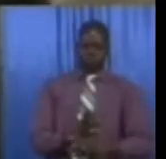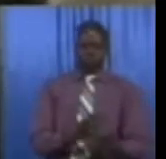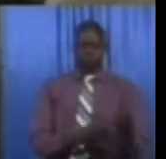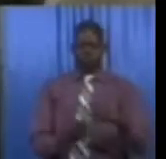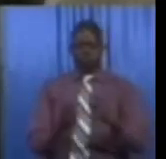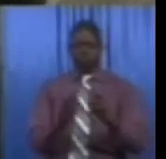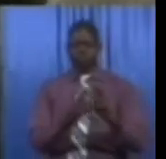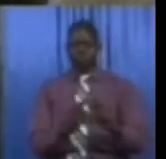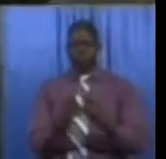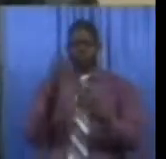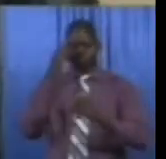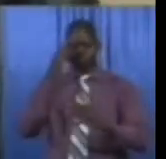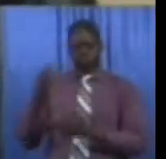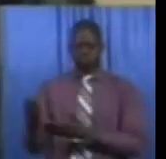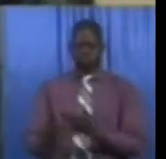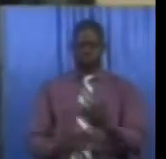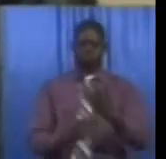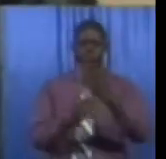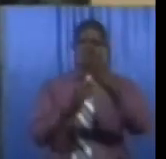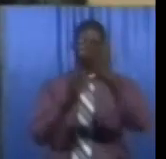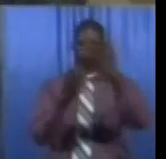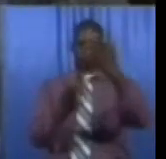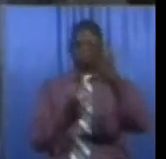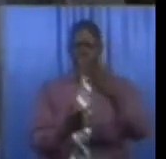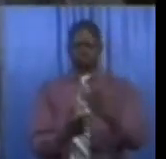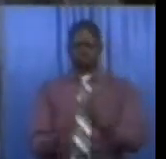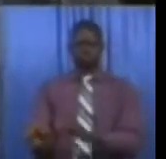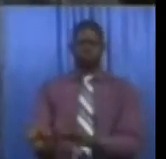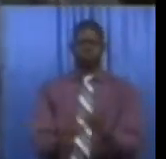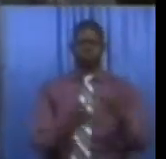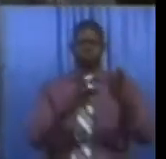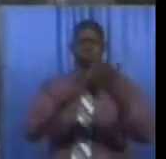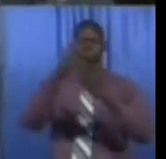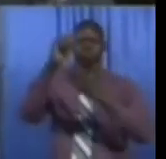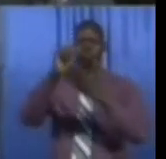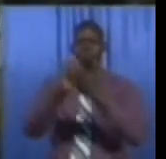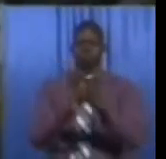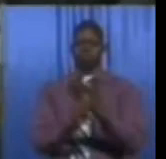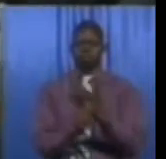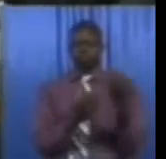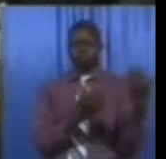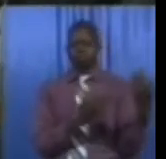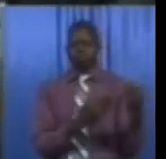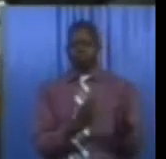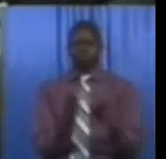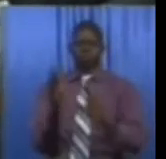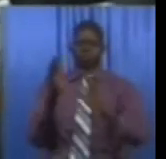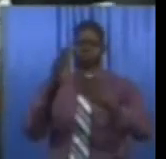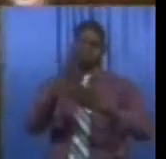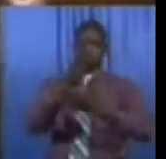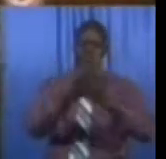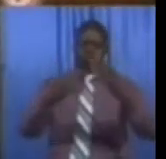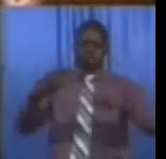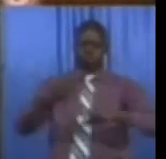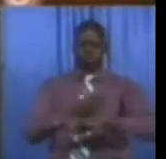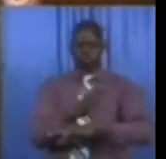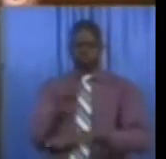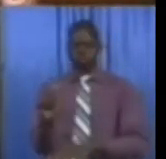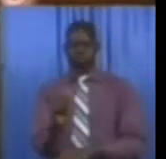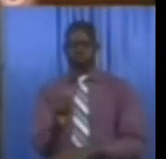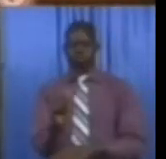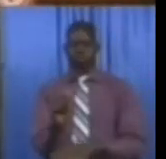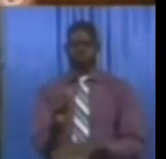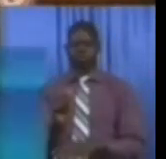mobilisés pour apporter une assistance technique à la réalisation du projet. Déjà, la partie ghanéenne rassure. The government